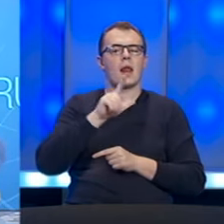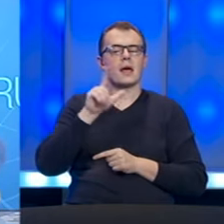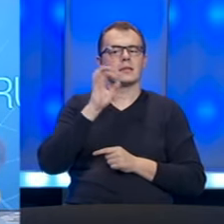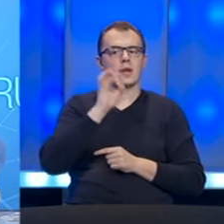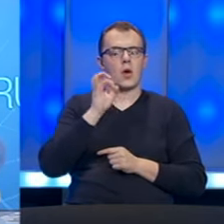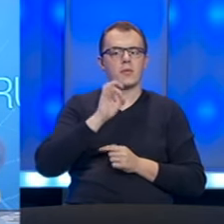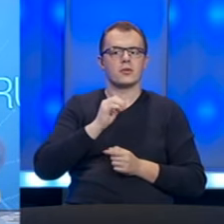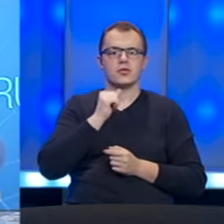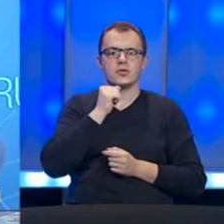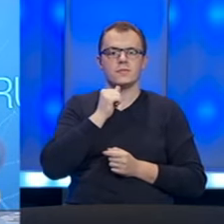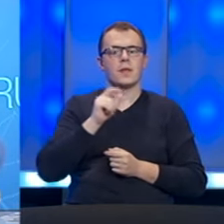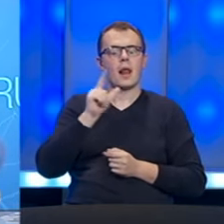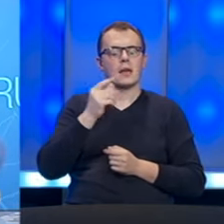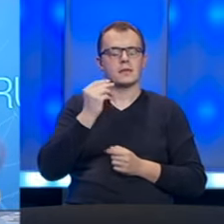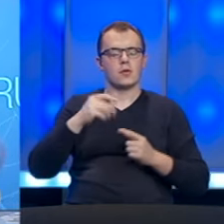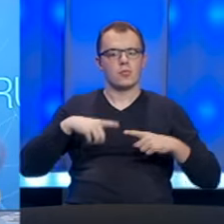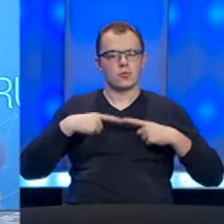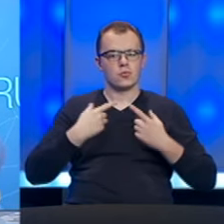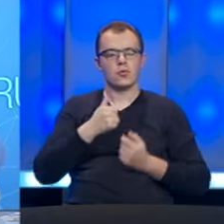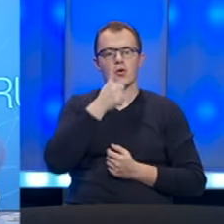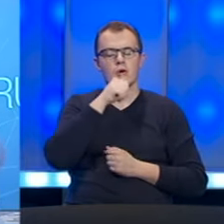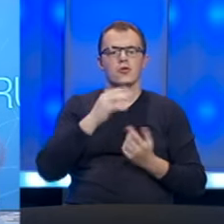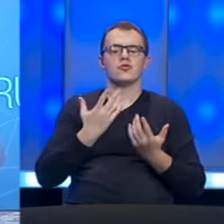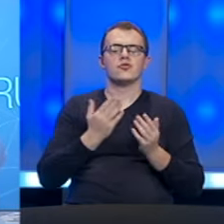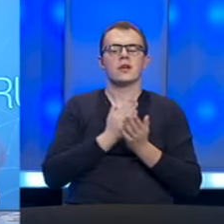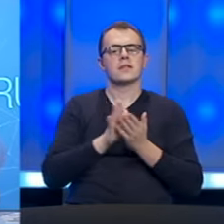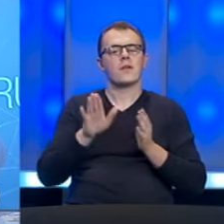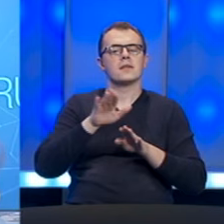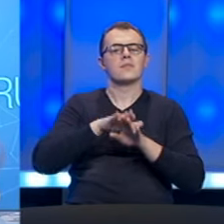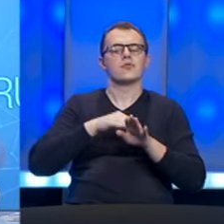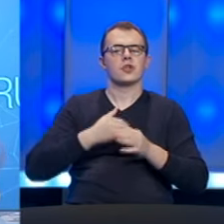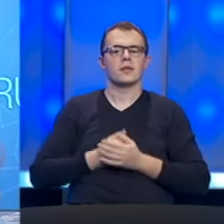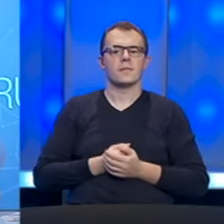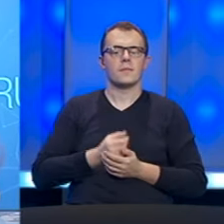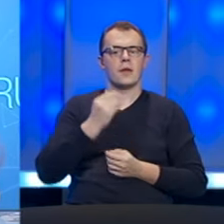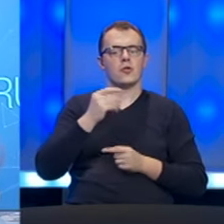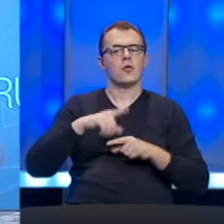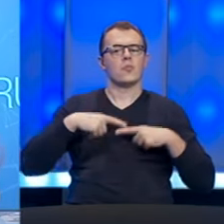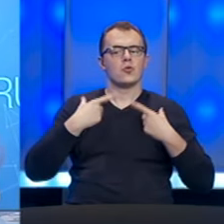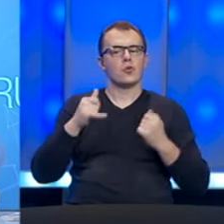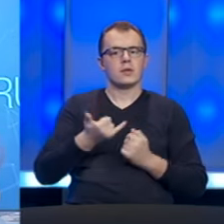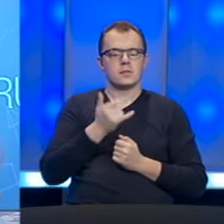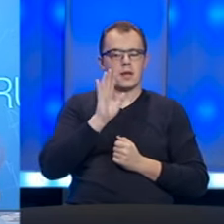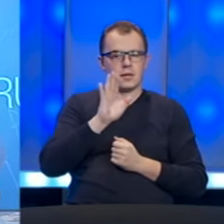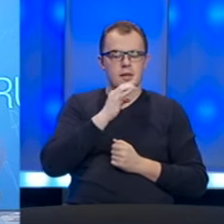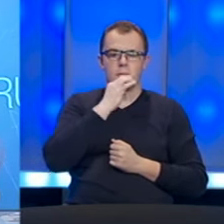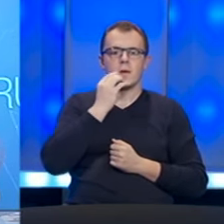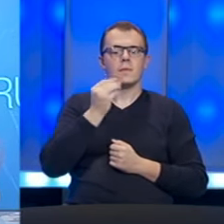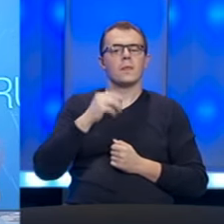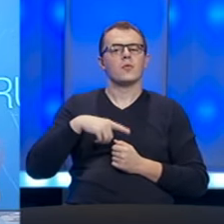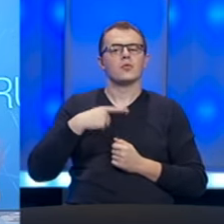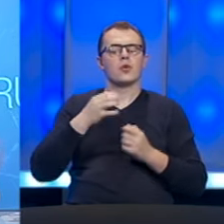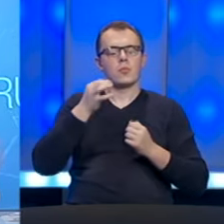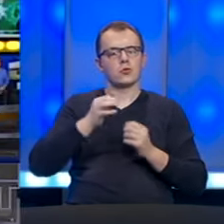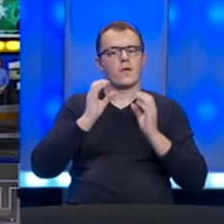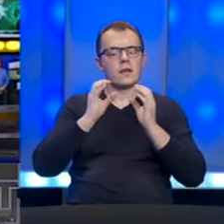Omerčić. Larisa, dobro jutro, šta izdvajaš za početak? Dobro jutro, Jasmina, tebi, dobro jutro poštovanim